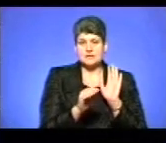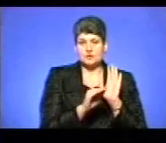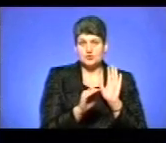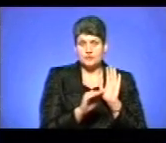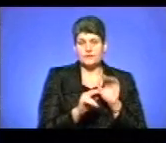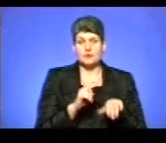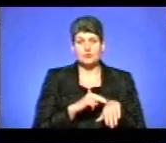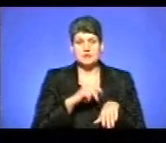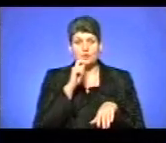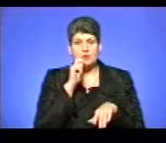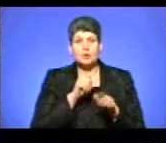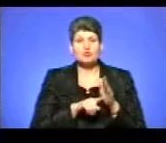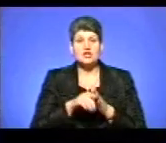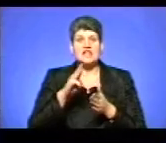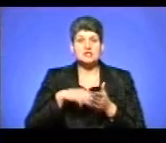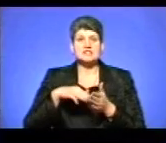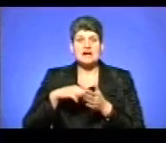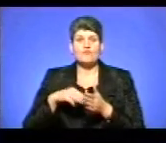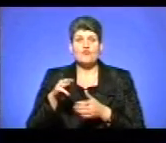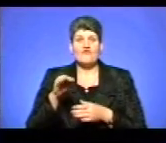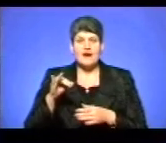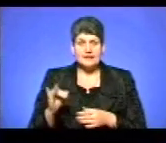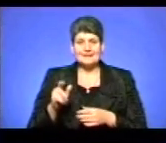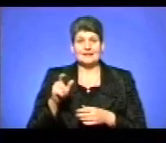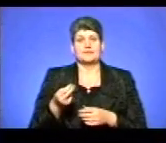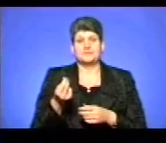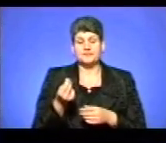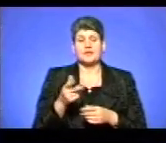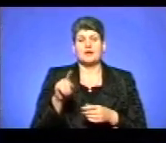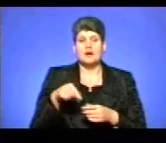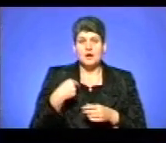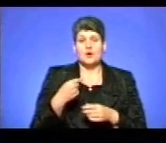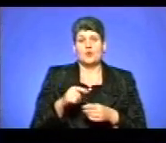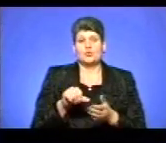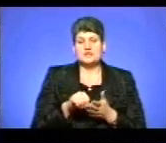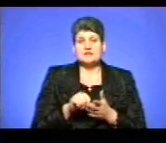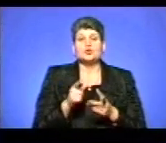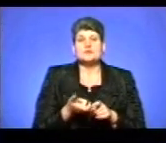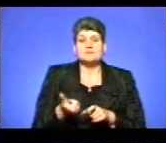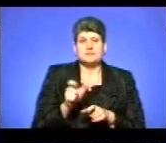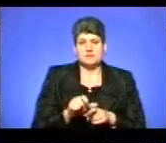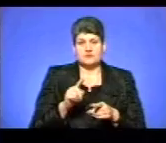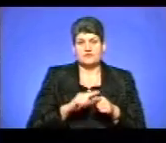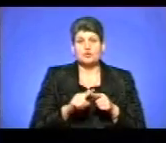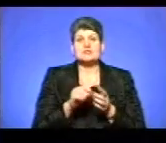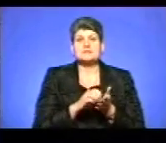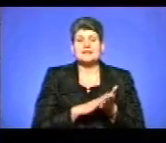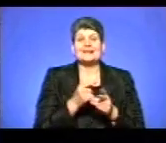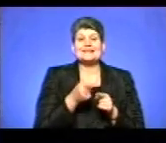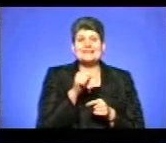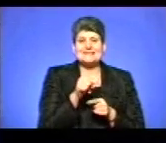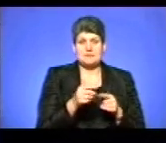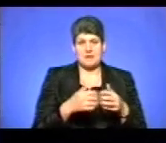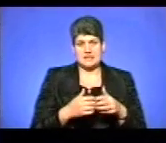патрульна поліція України почала штрафувати учасників дорожнього руху за перевищення швидкості, яке зафіксували ці пристрої,